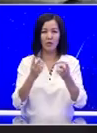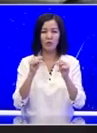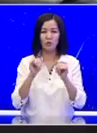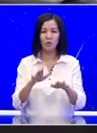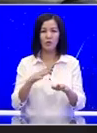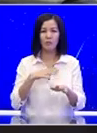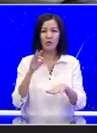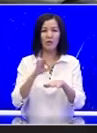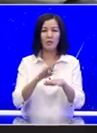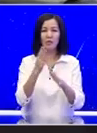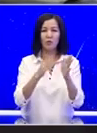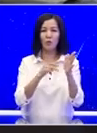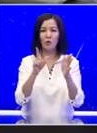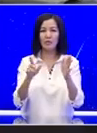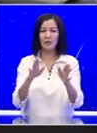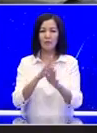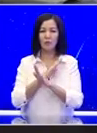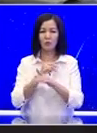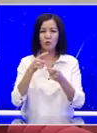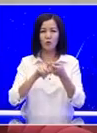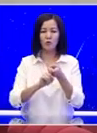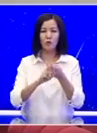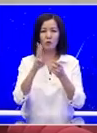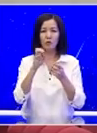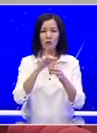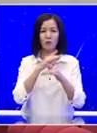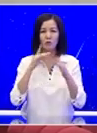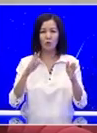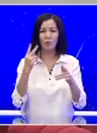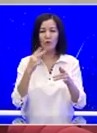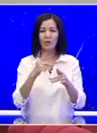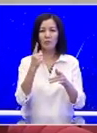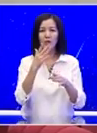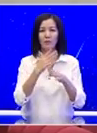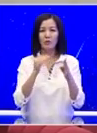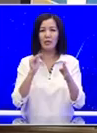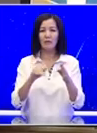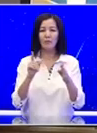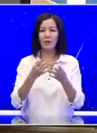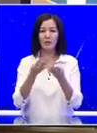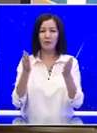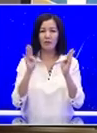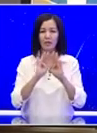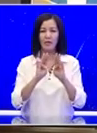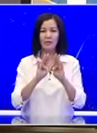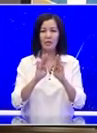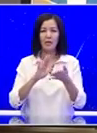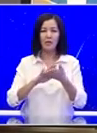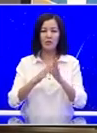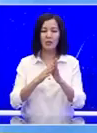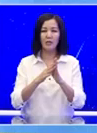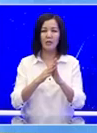Індет 9 адамды жалмады. Жұқтырғандар саны 800-ден асты. 21,5 мың адам изоляцияда. Жағдай ушығып